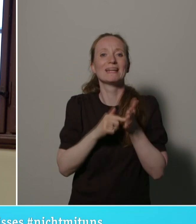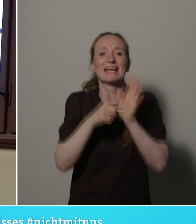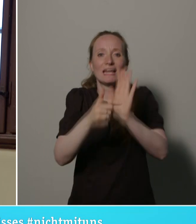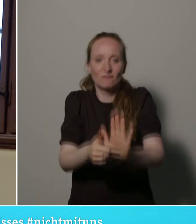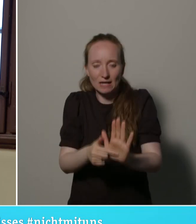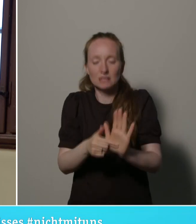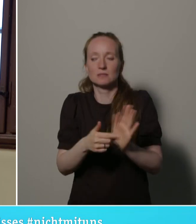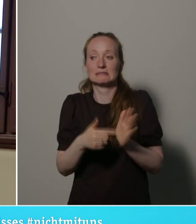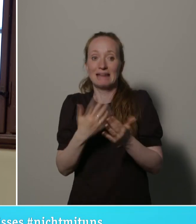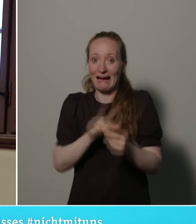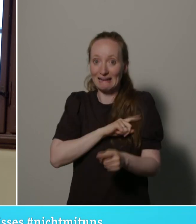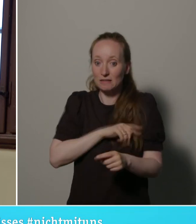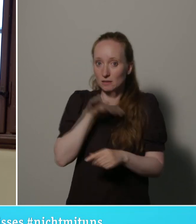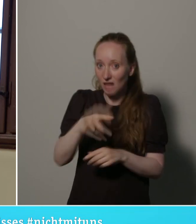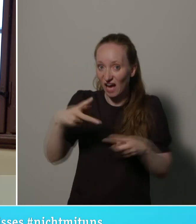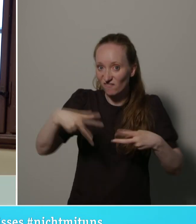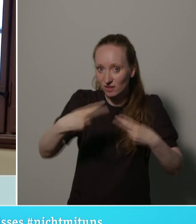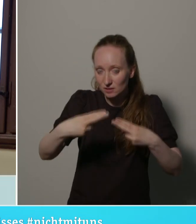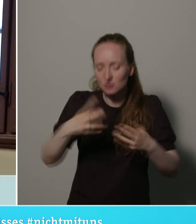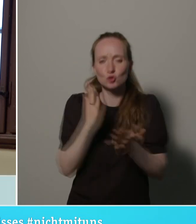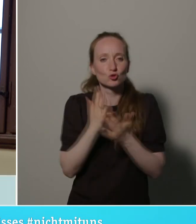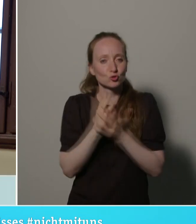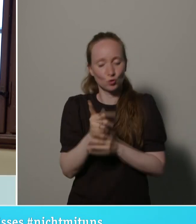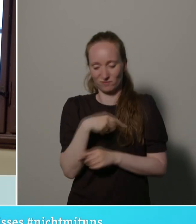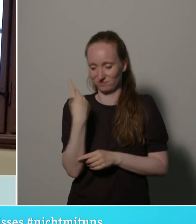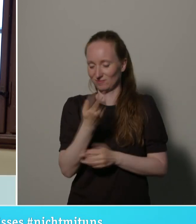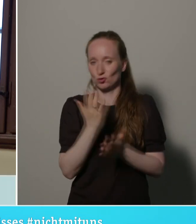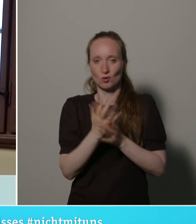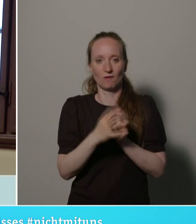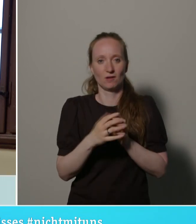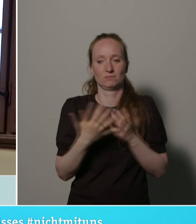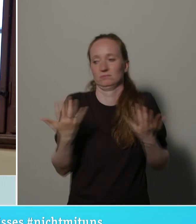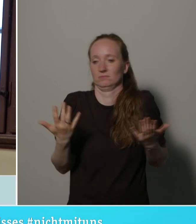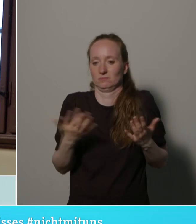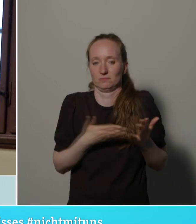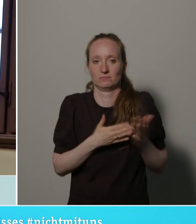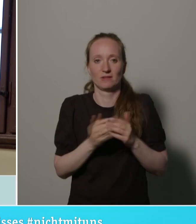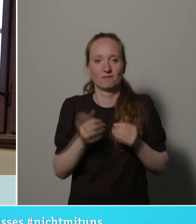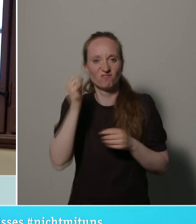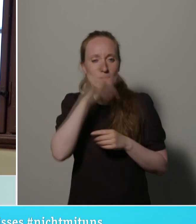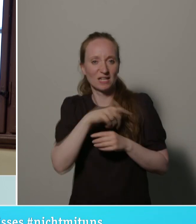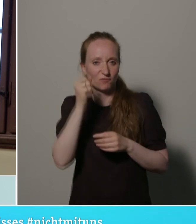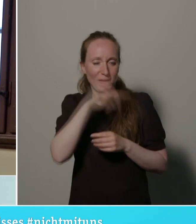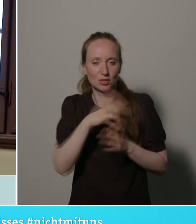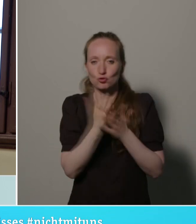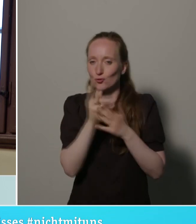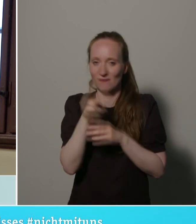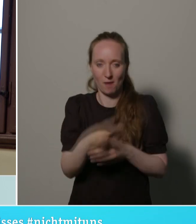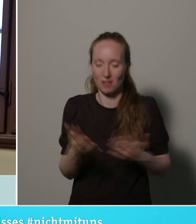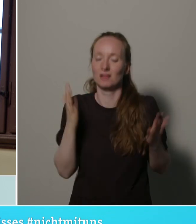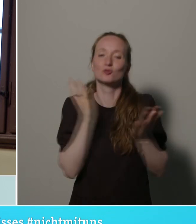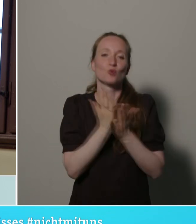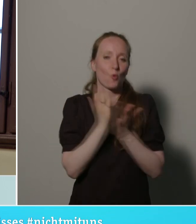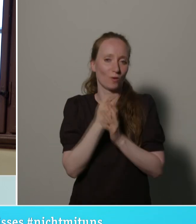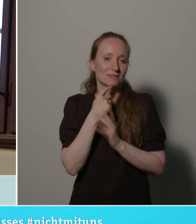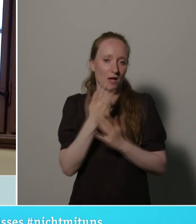Fristen dafür gibt, die wir schon deutlich gerissen haben. Das